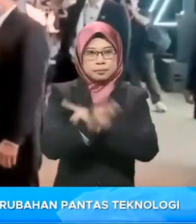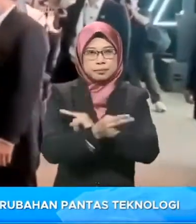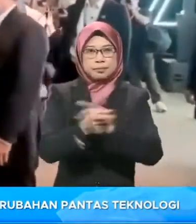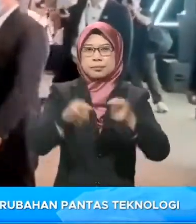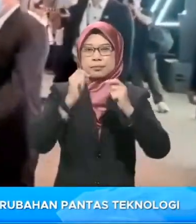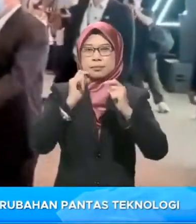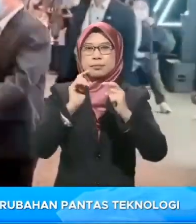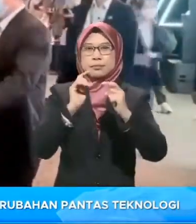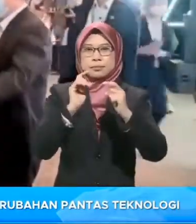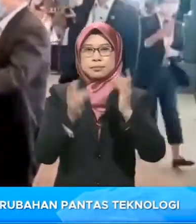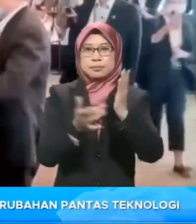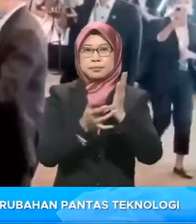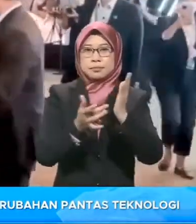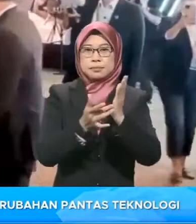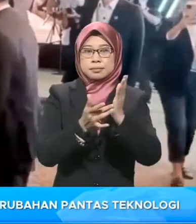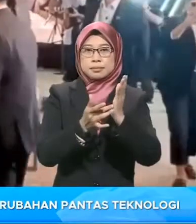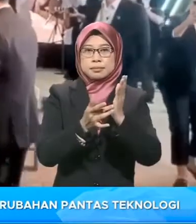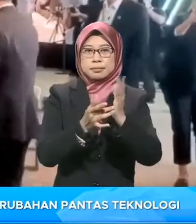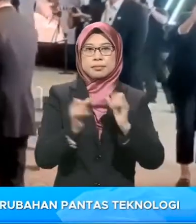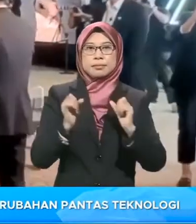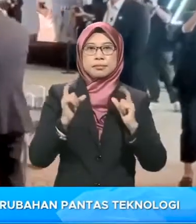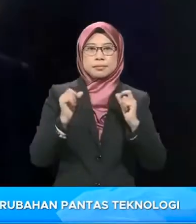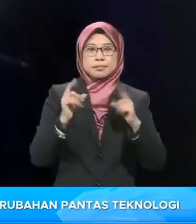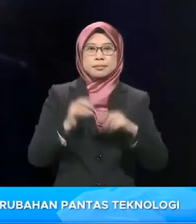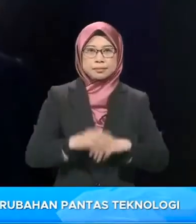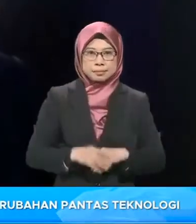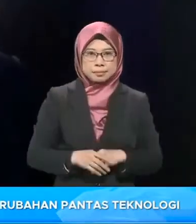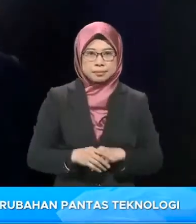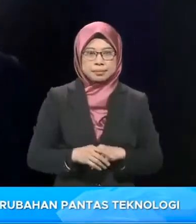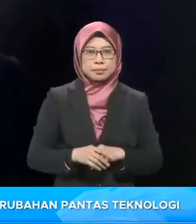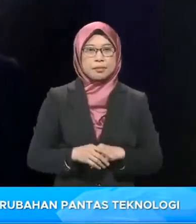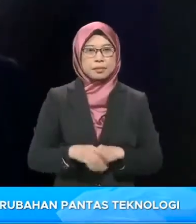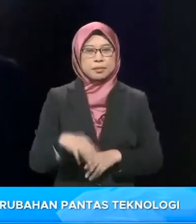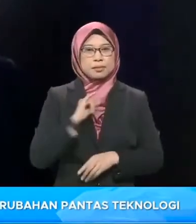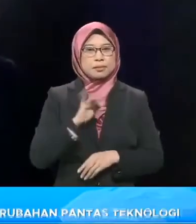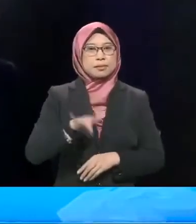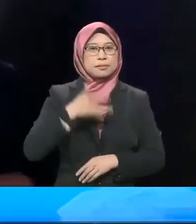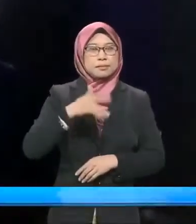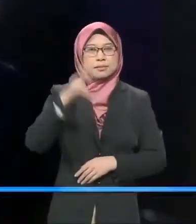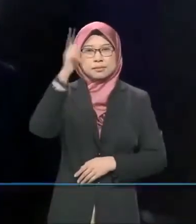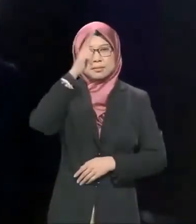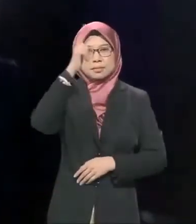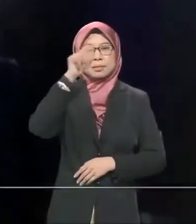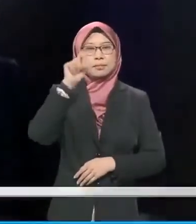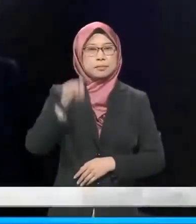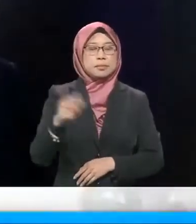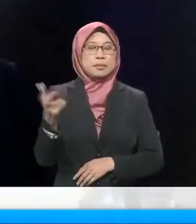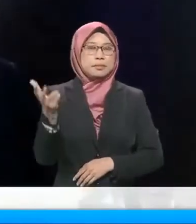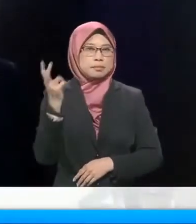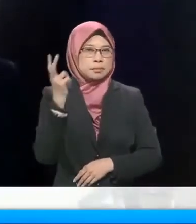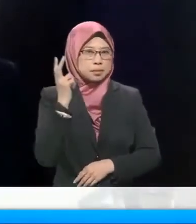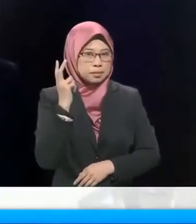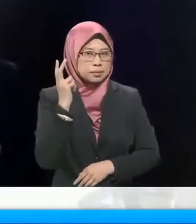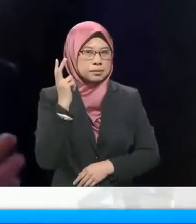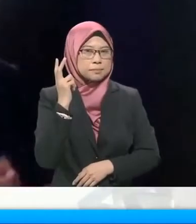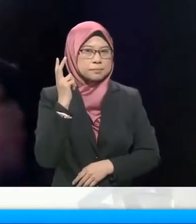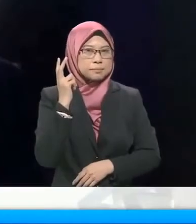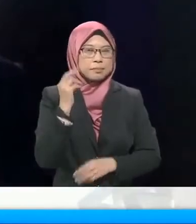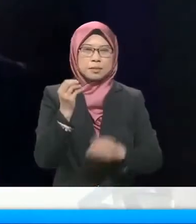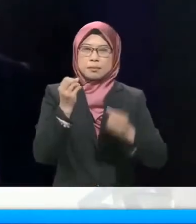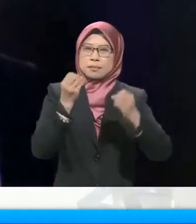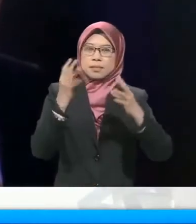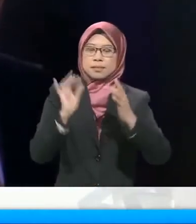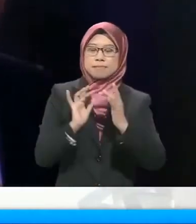pantas teknologi dipacu oleh sektor swasta. Oleh itu saya rasa kerajaan mesti dengar dan kena buat